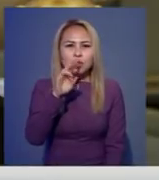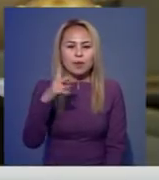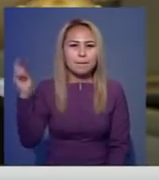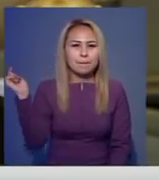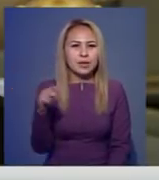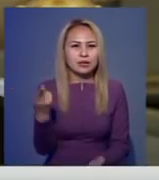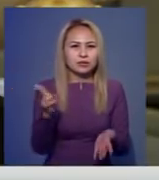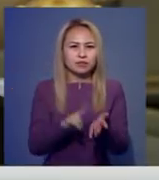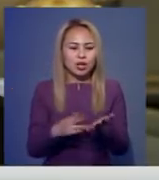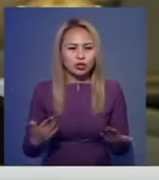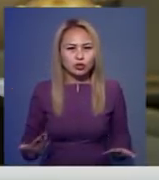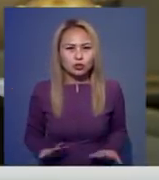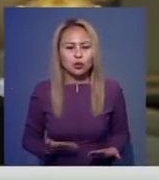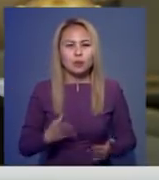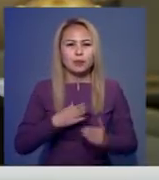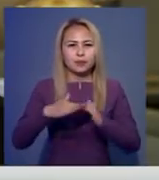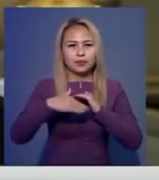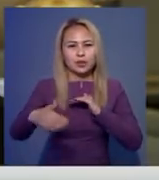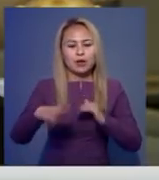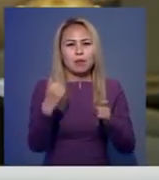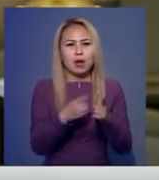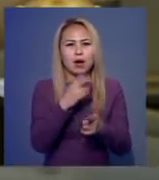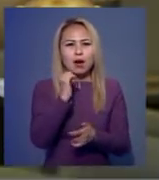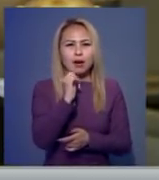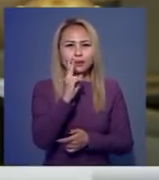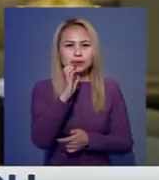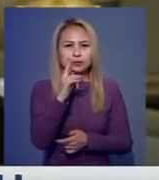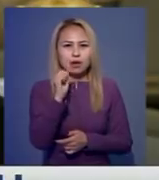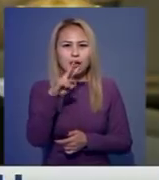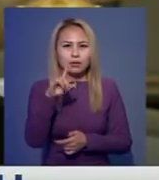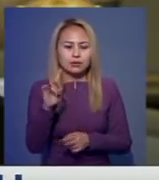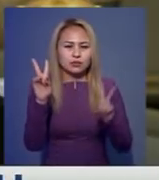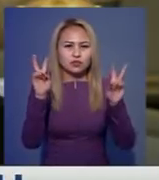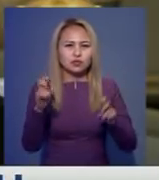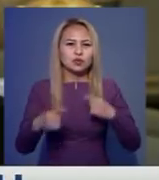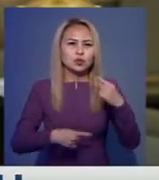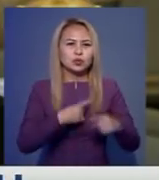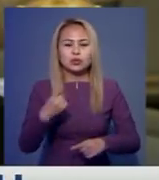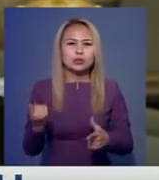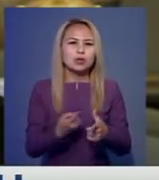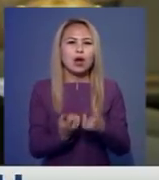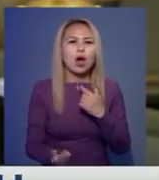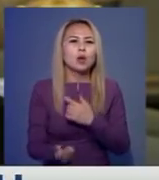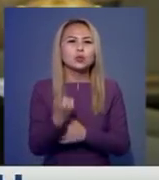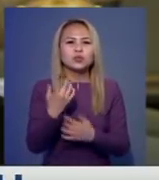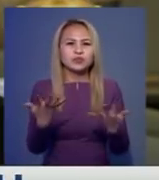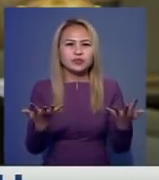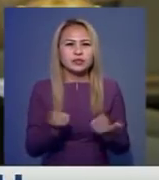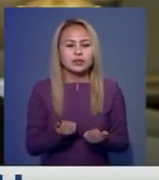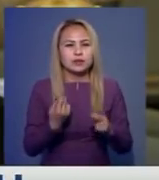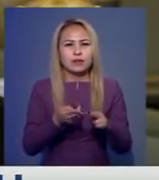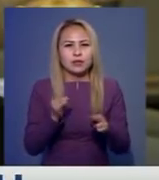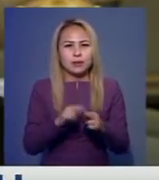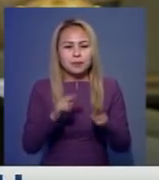Ата жұртын ұмытпау үшін әкем Ақсқалы ұлы деген текті қабылдады. Сосын мен аталарымның Ақсқаға қайдан келгенін білу мақсатында